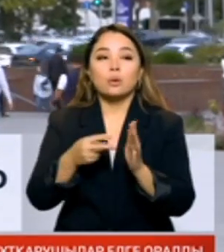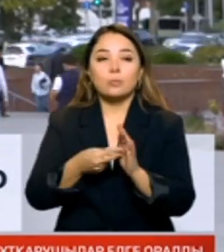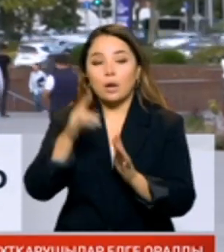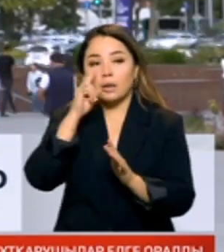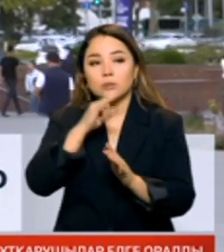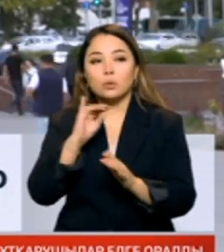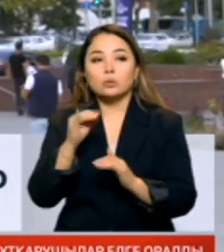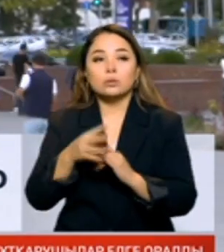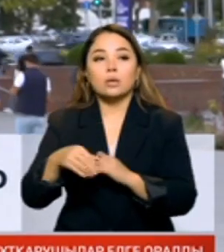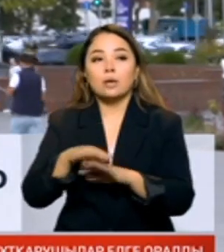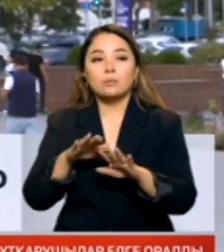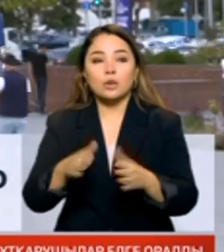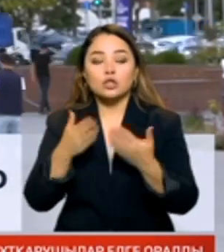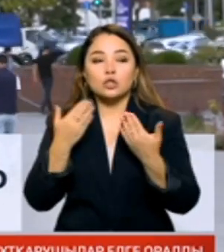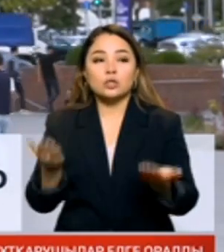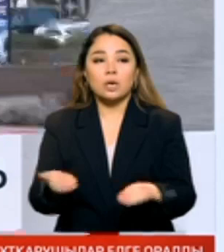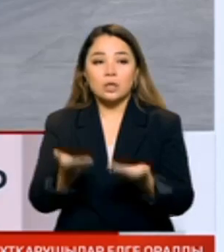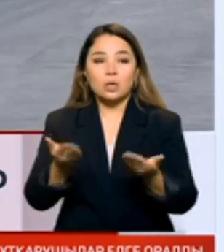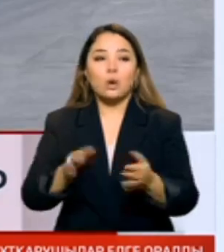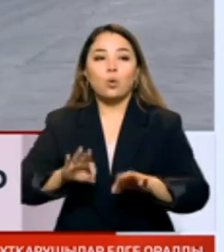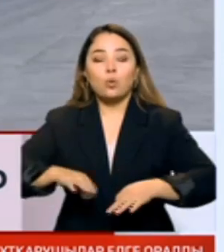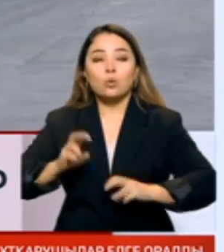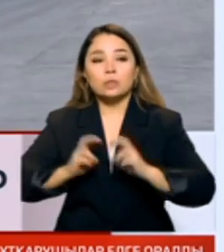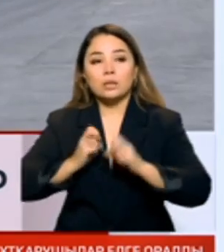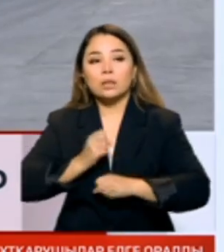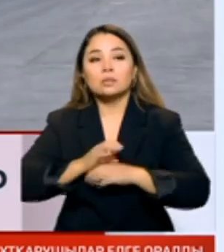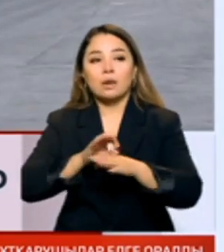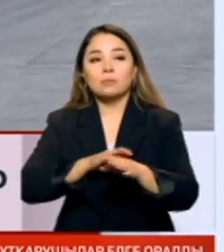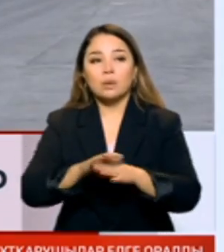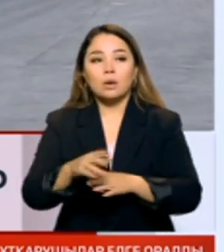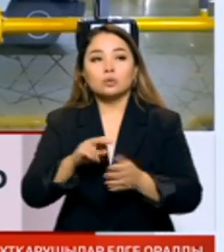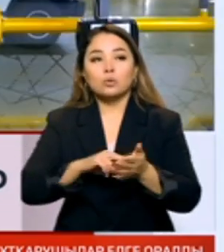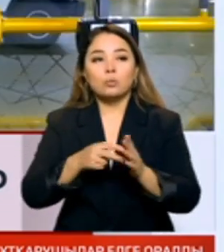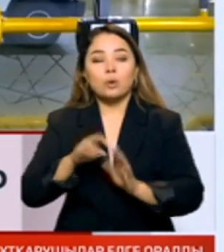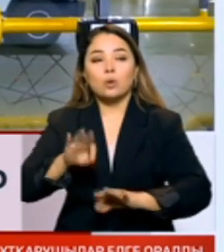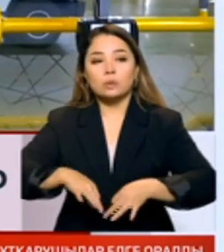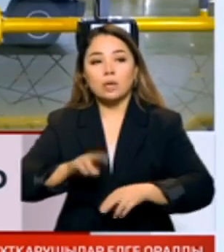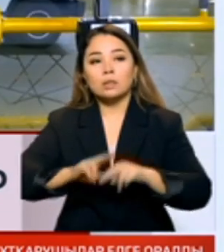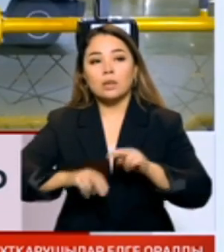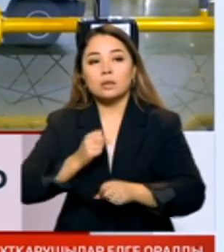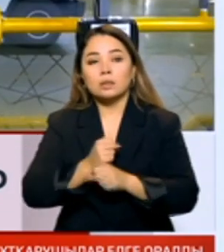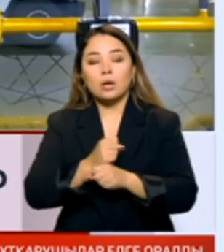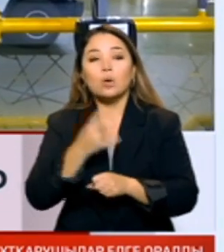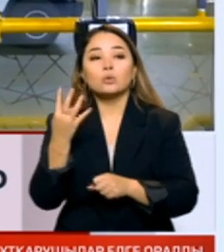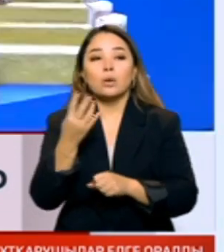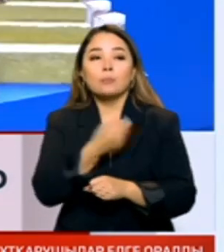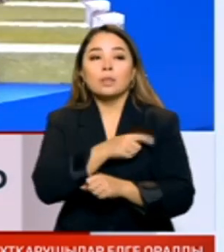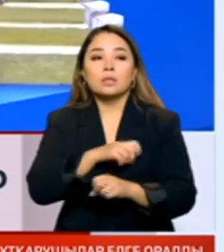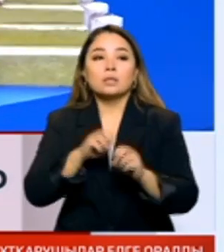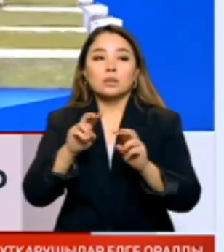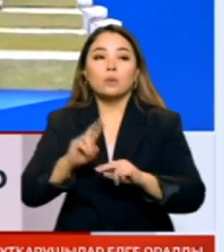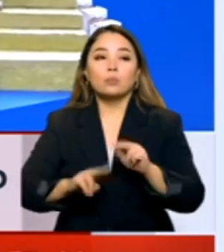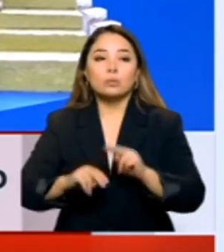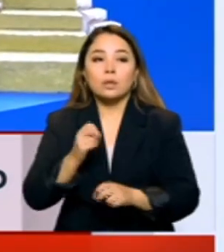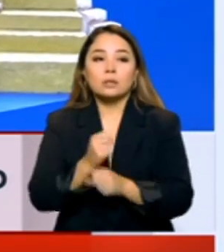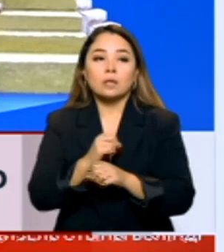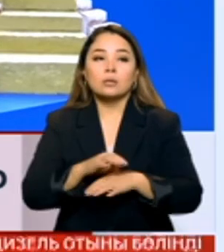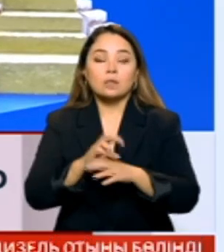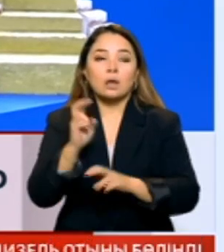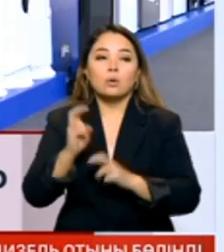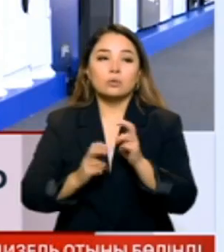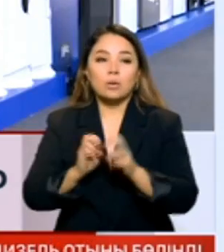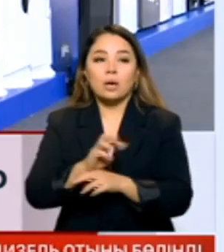Қазақстанның оңтүстігінде жеңіл өнеркәсіп саласы бойынша, тағы бір жоба көлік құрастыру. Ал төртіншісі медициналық бұйымдар өндірісін